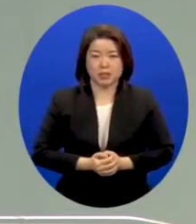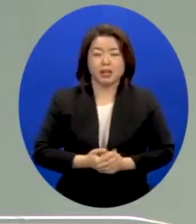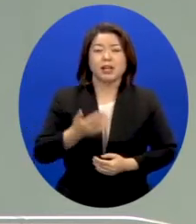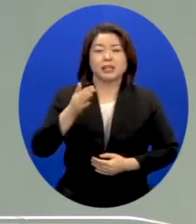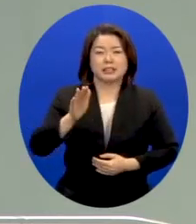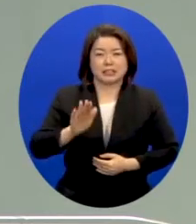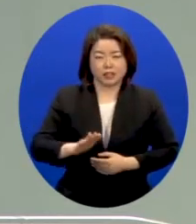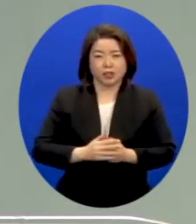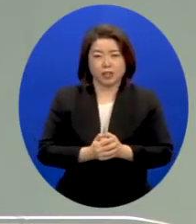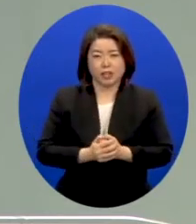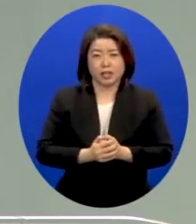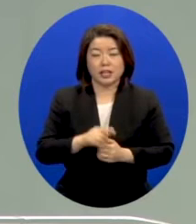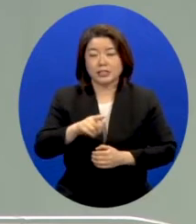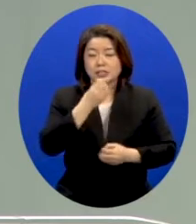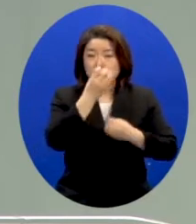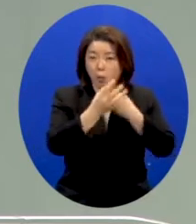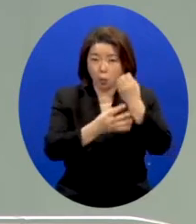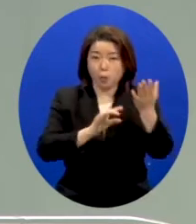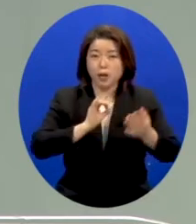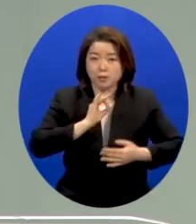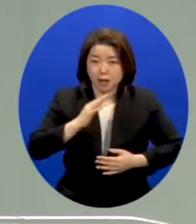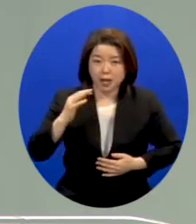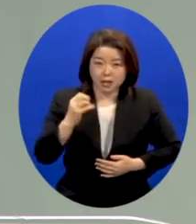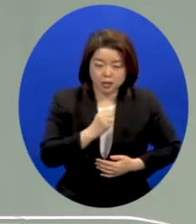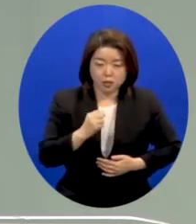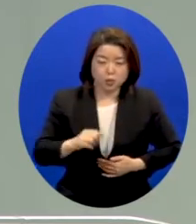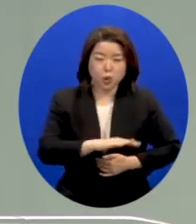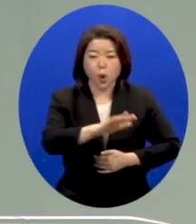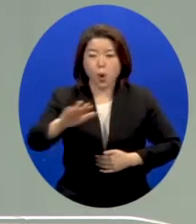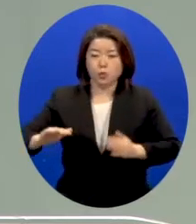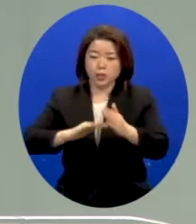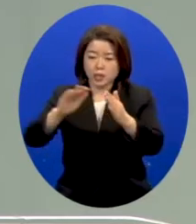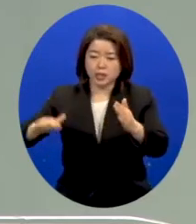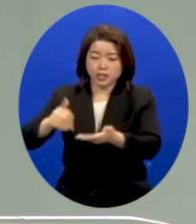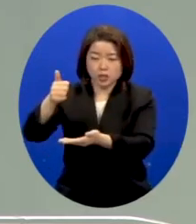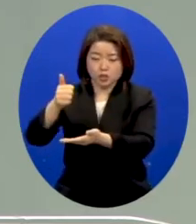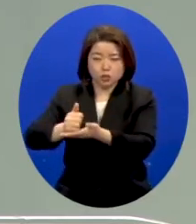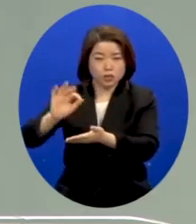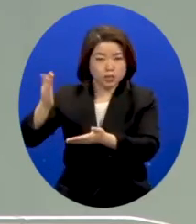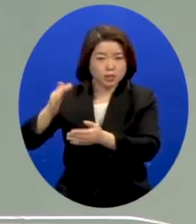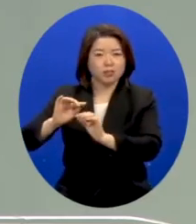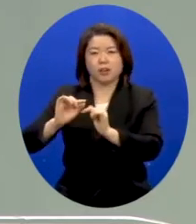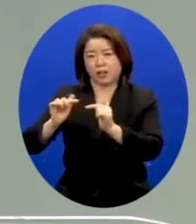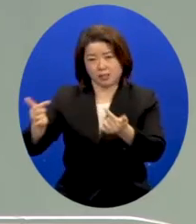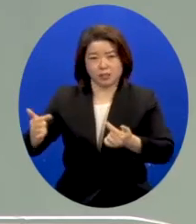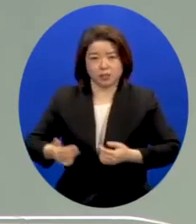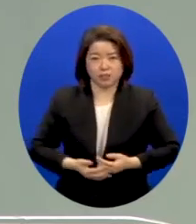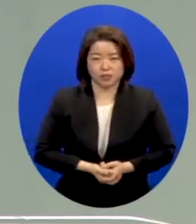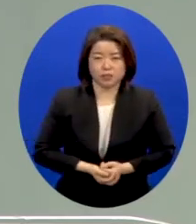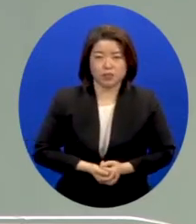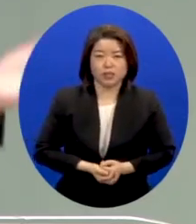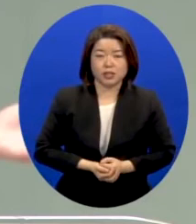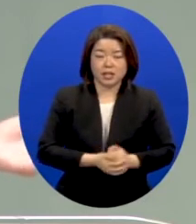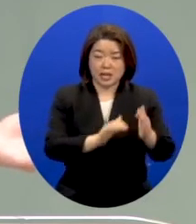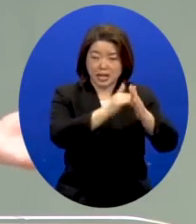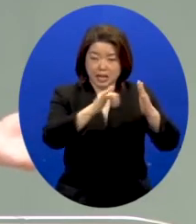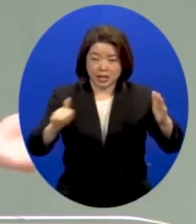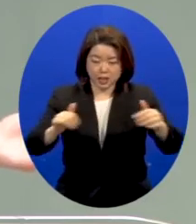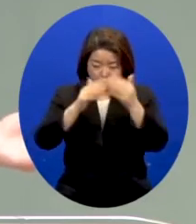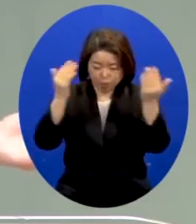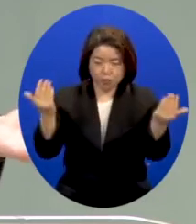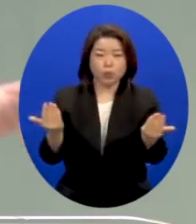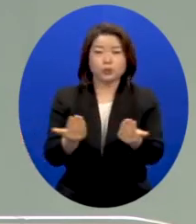그러나 그런 고백으로 예수님이 우리에게 우리 가정이 주인이 되시는 건 아닙니다 가족들 모두가